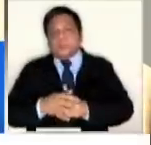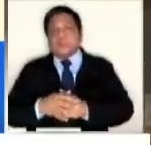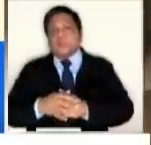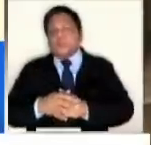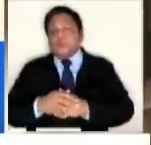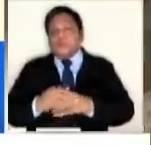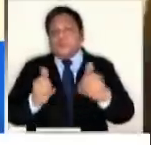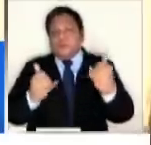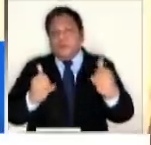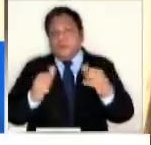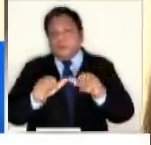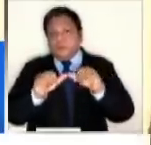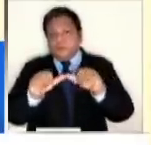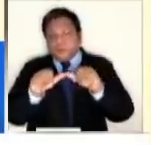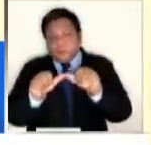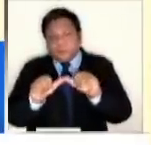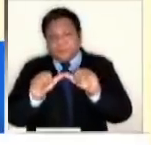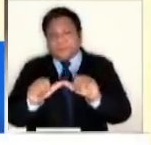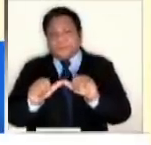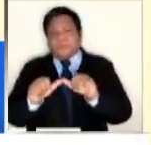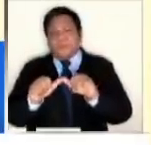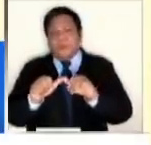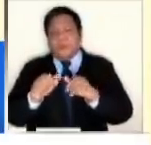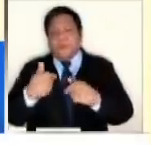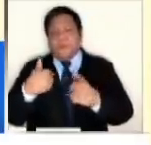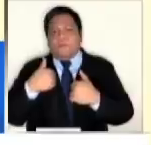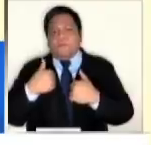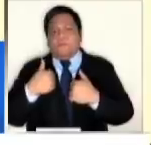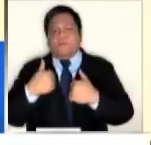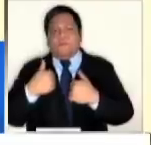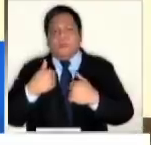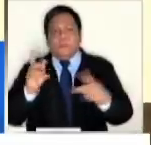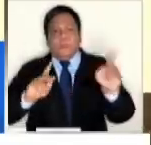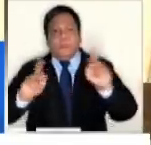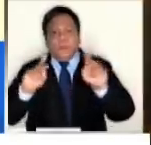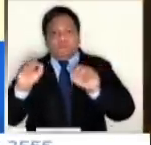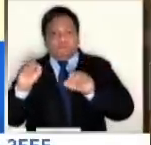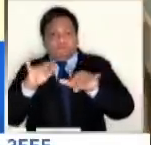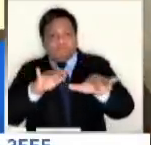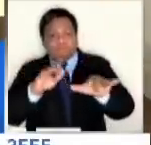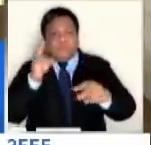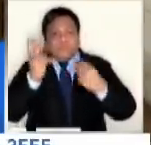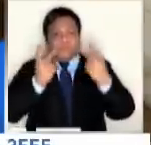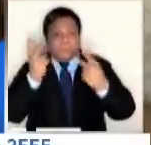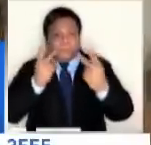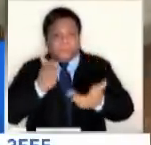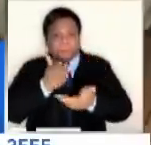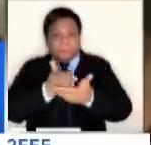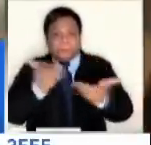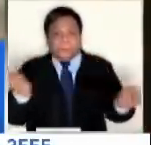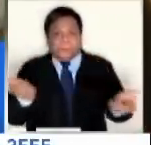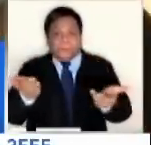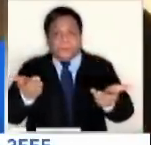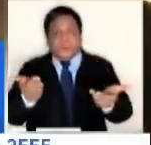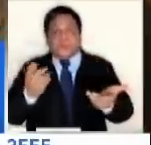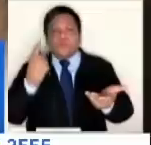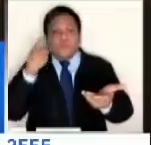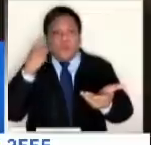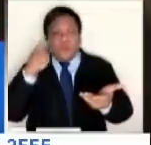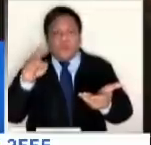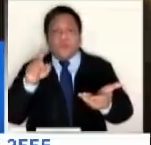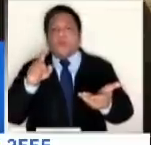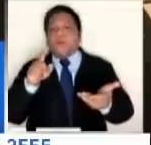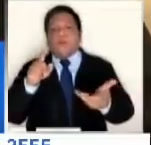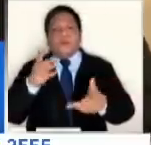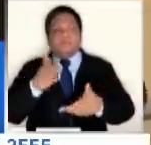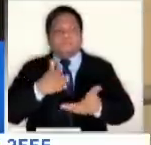ang pagdating ng mga bumibisita dito sa may Rojas Boulevard para silipin itong dolomite sand